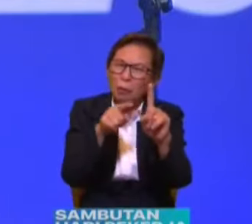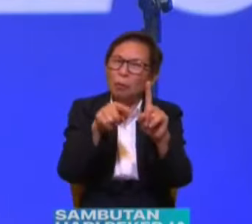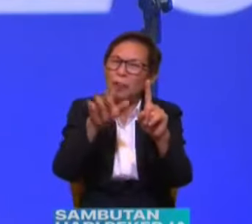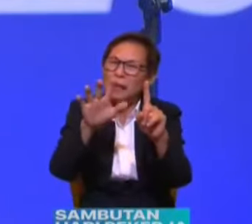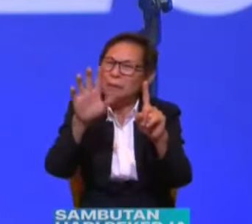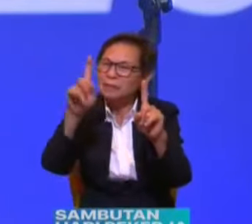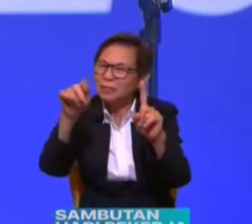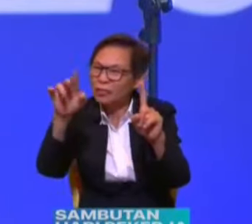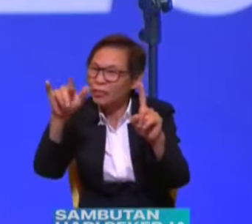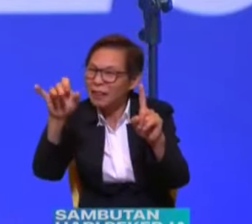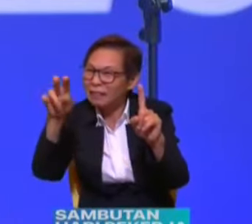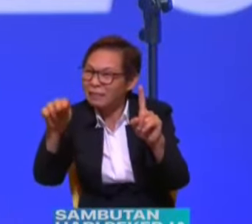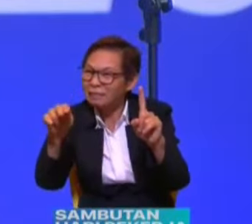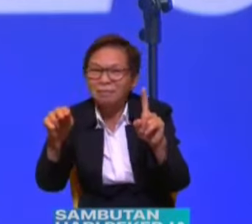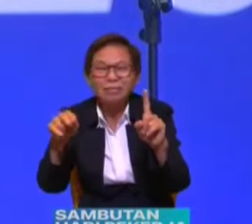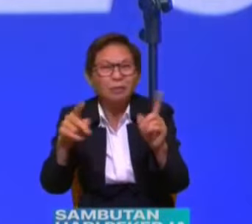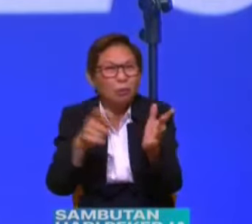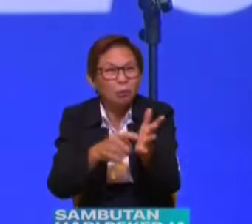trilion.